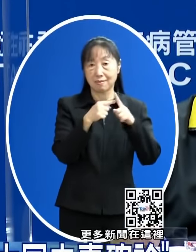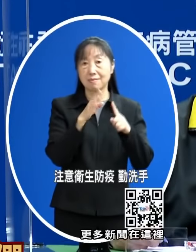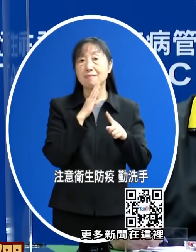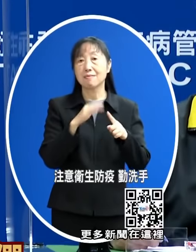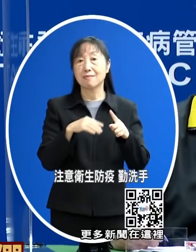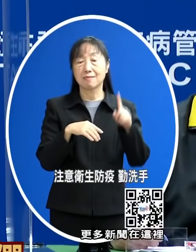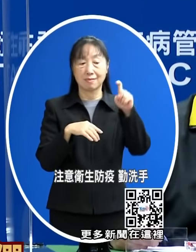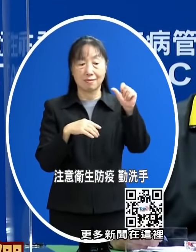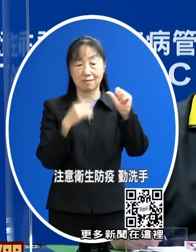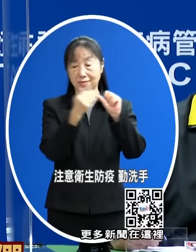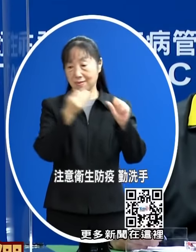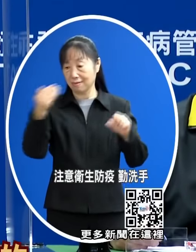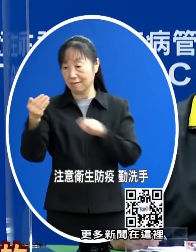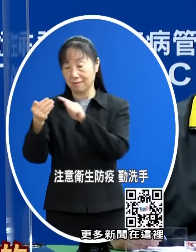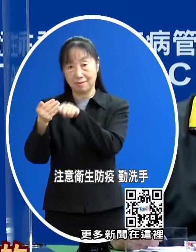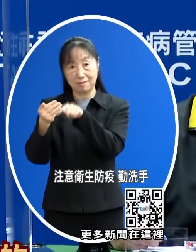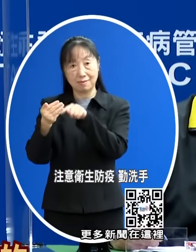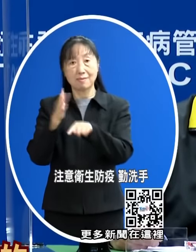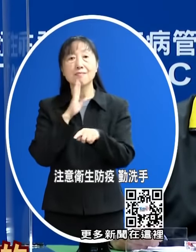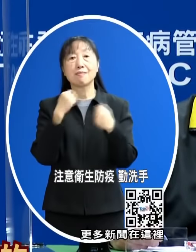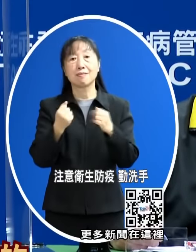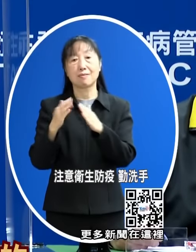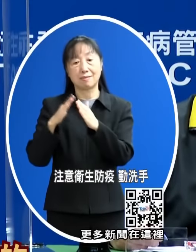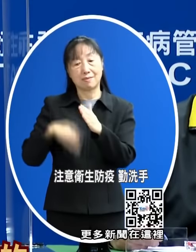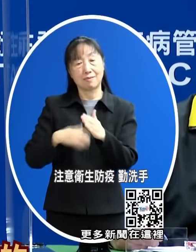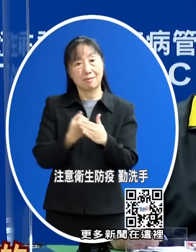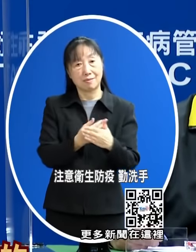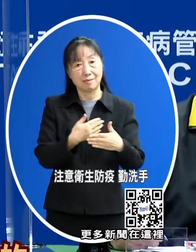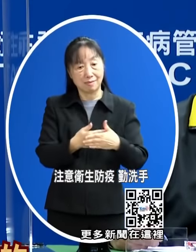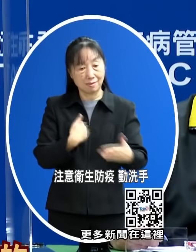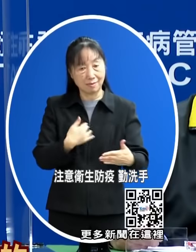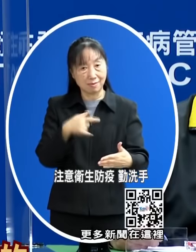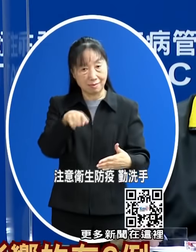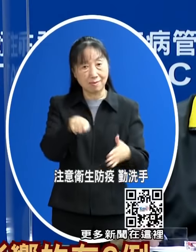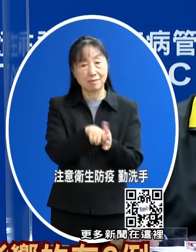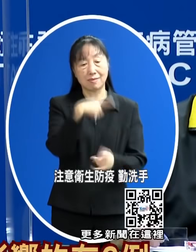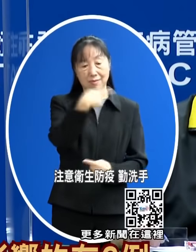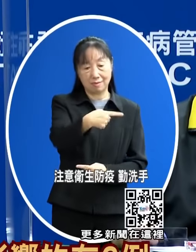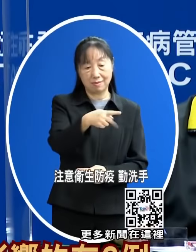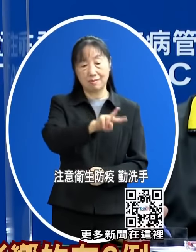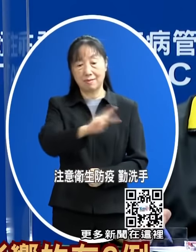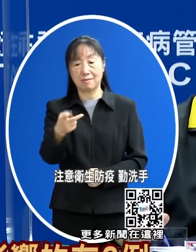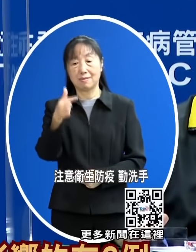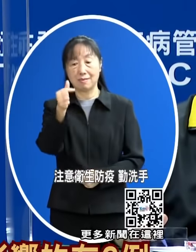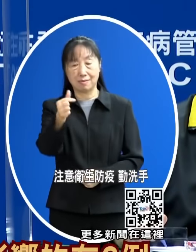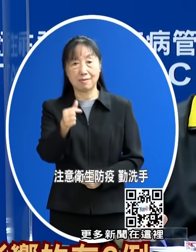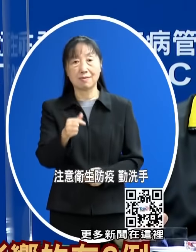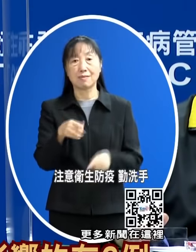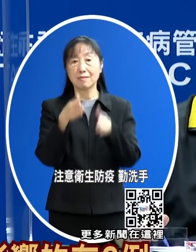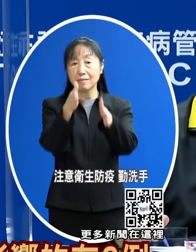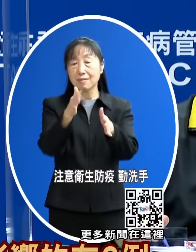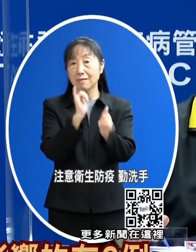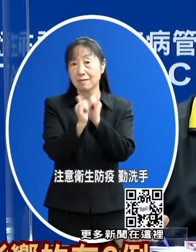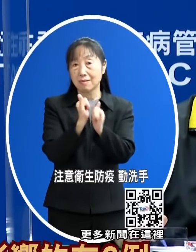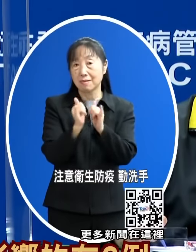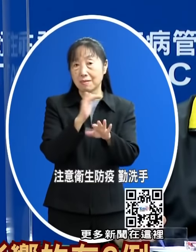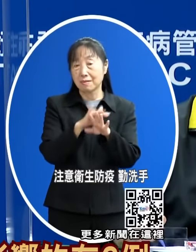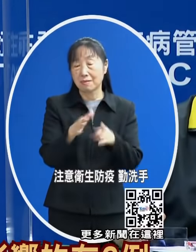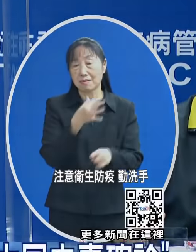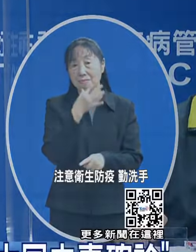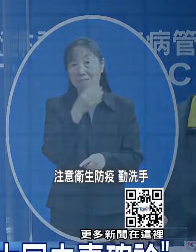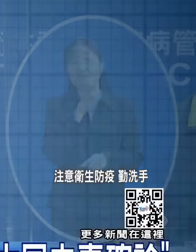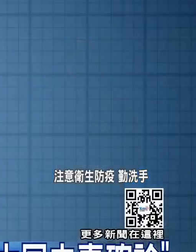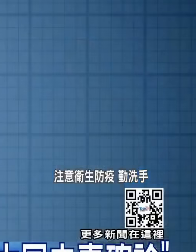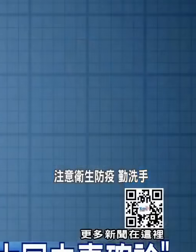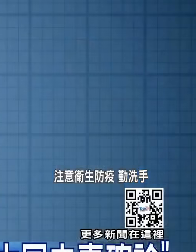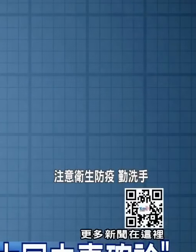有九例都是在我们在居隔里面那阴转阳的，或者直接对社会有影响的是六